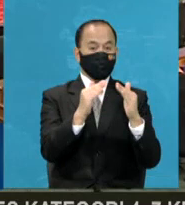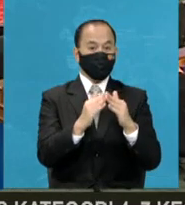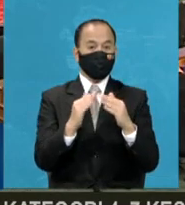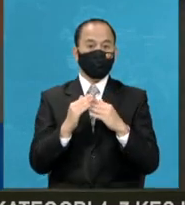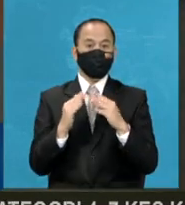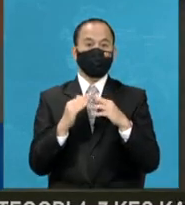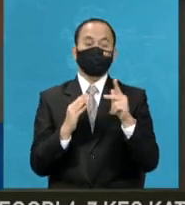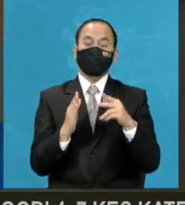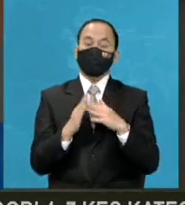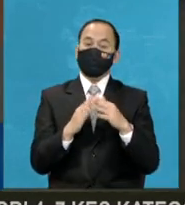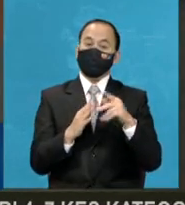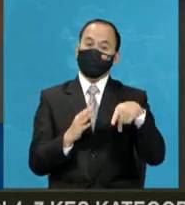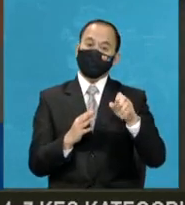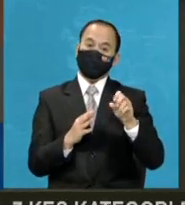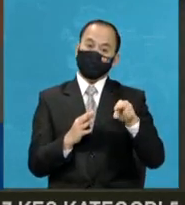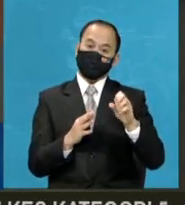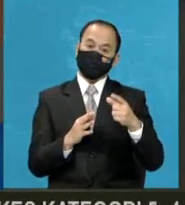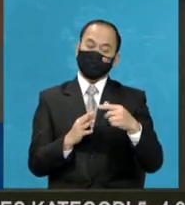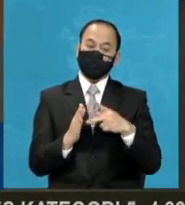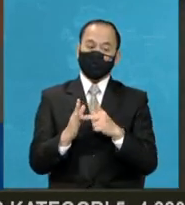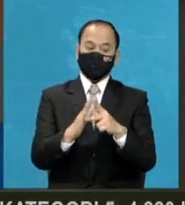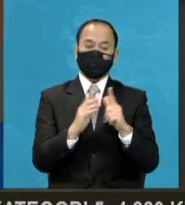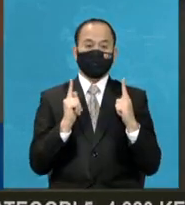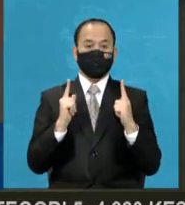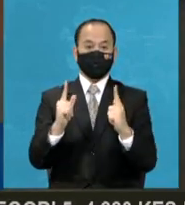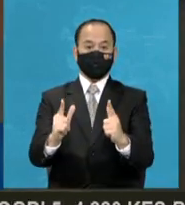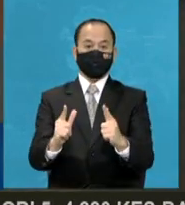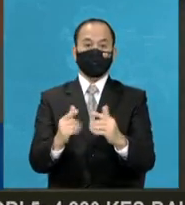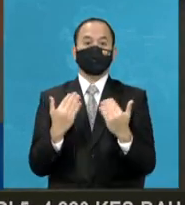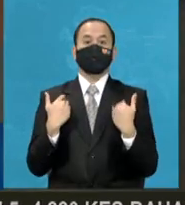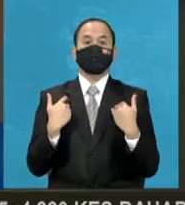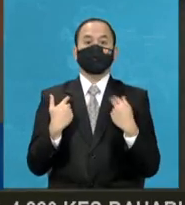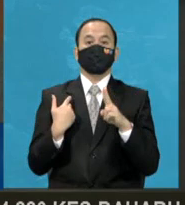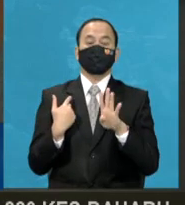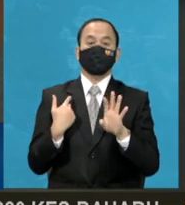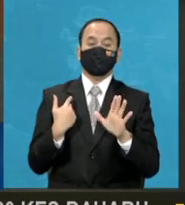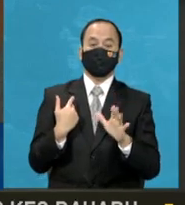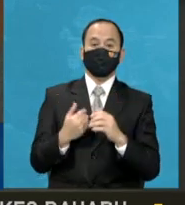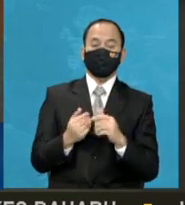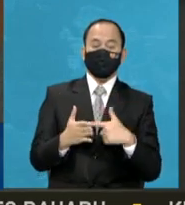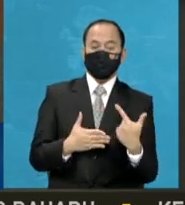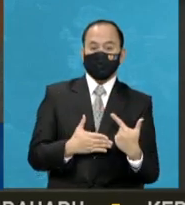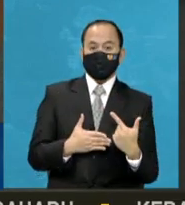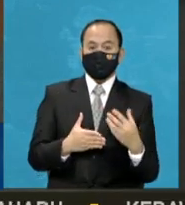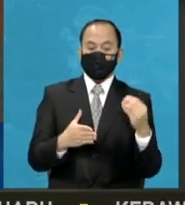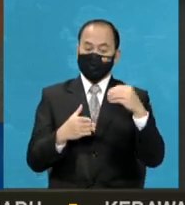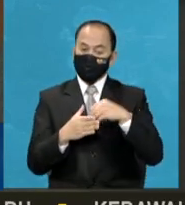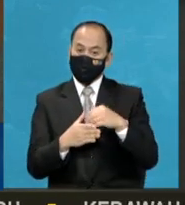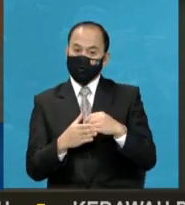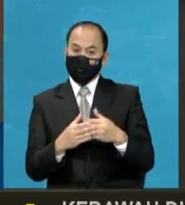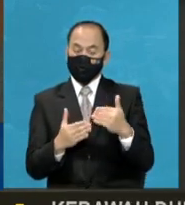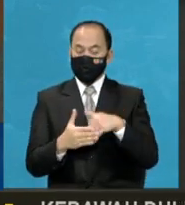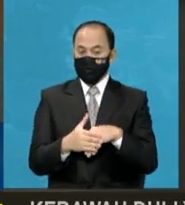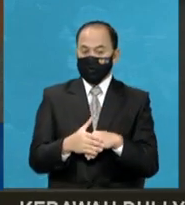pangsa ekspor Tidy Kampung lambang sedekat ini 245 unit sudah didiami dan selebihnya akan diisikan dalam